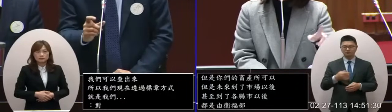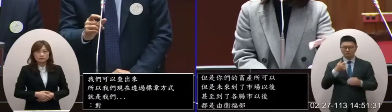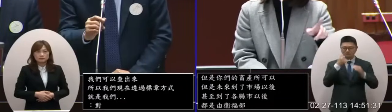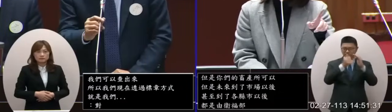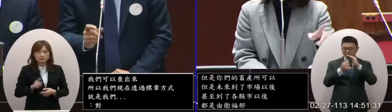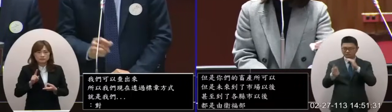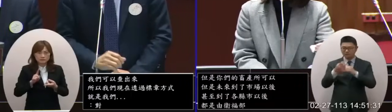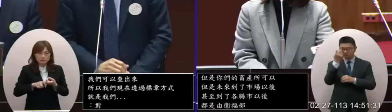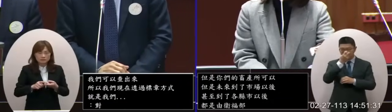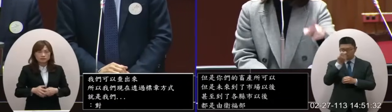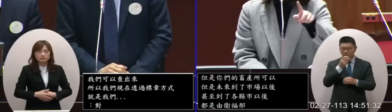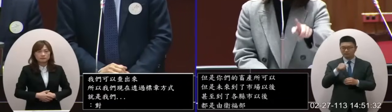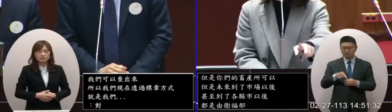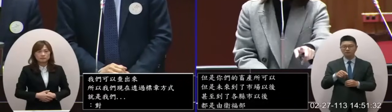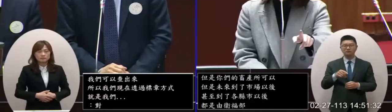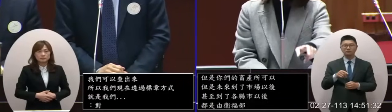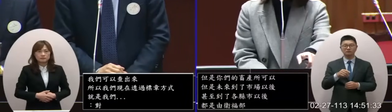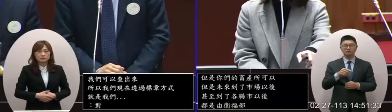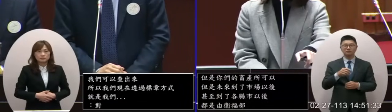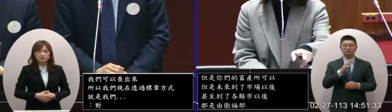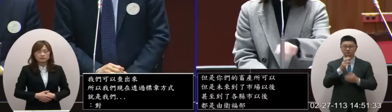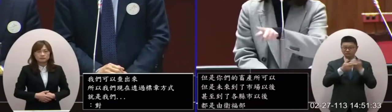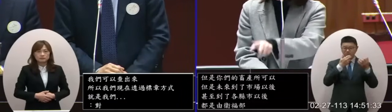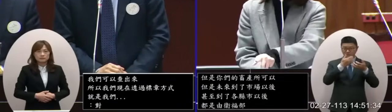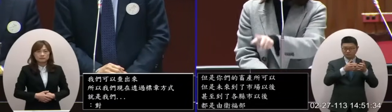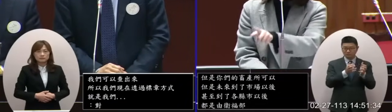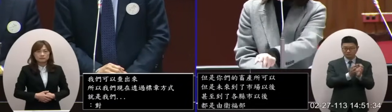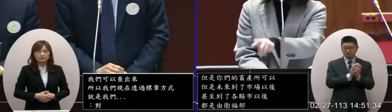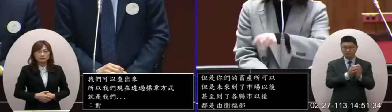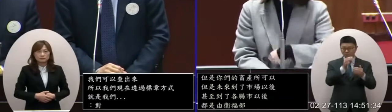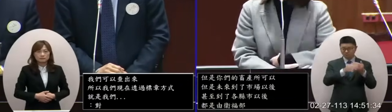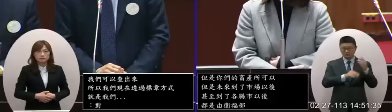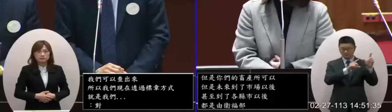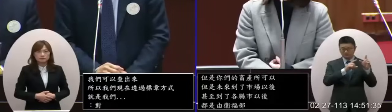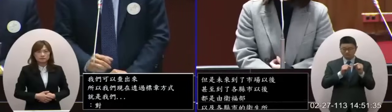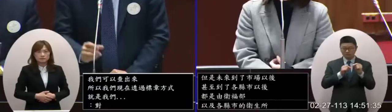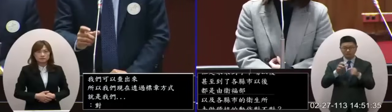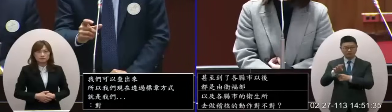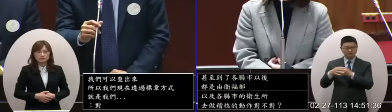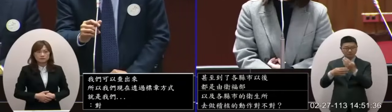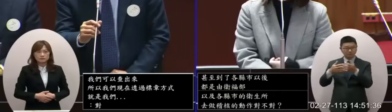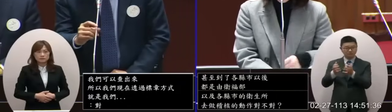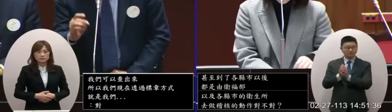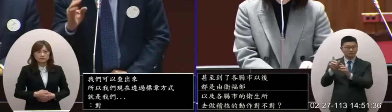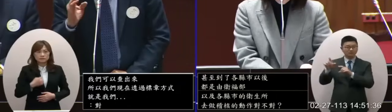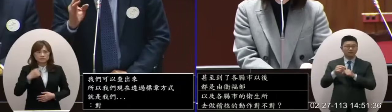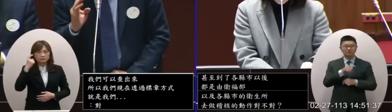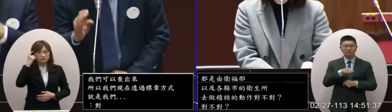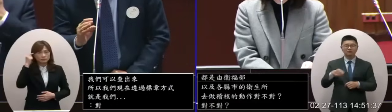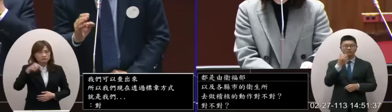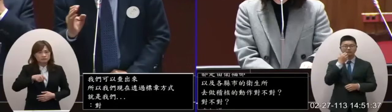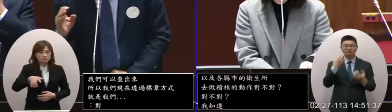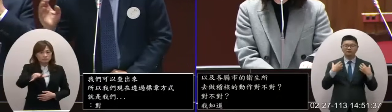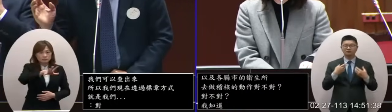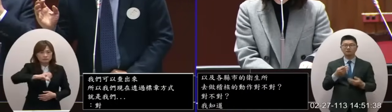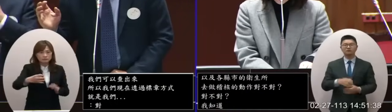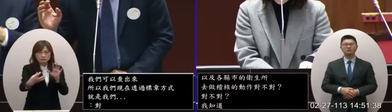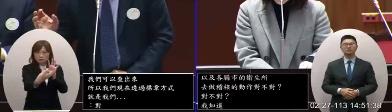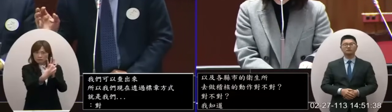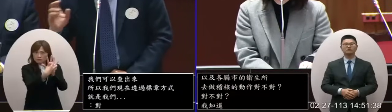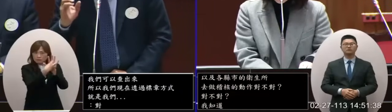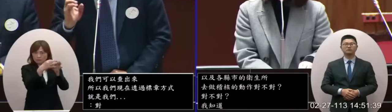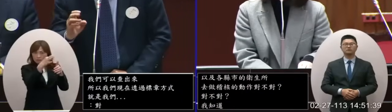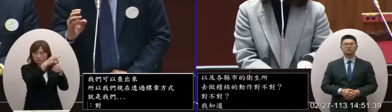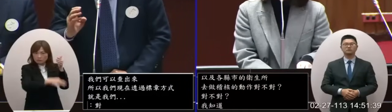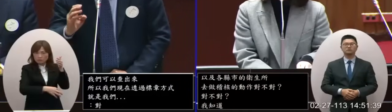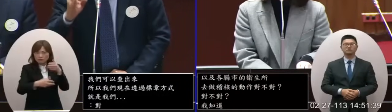啊， 对， 那稽核的动作是采卫福部的标准，还是采农业部的标准？ 我想 整个的标章制度是由